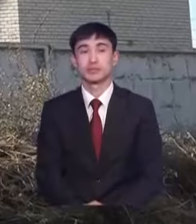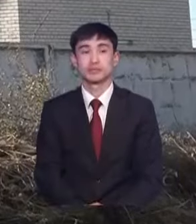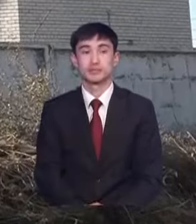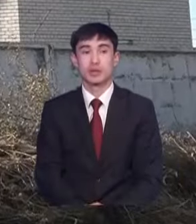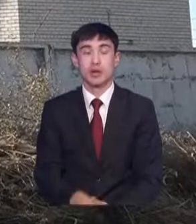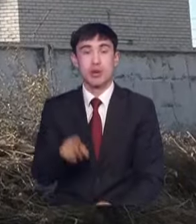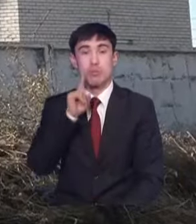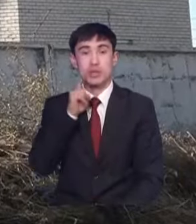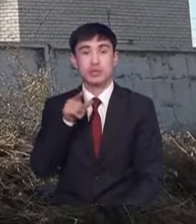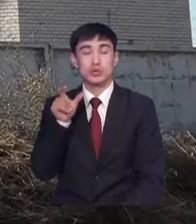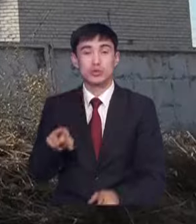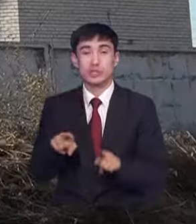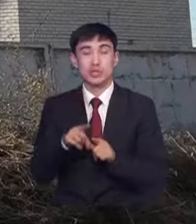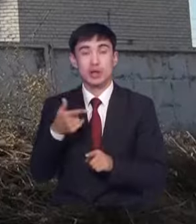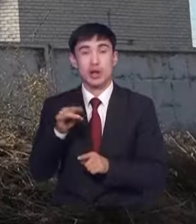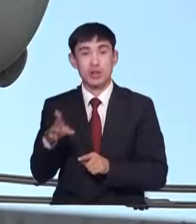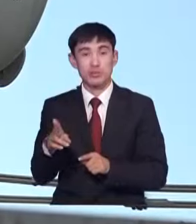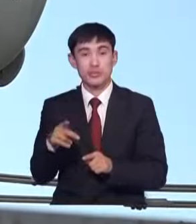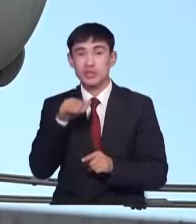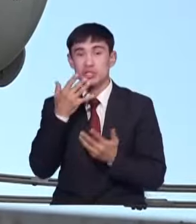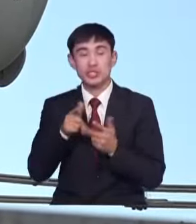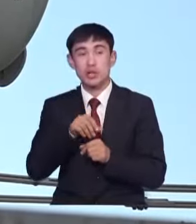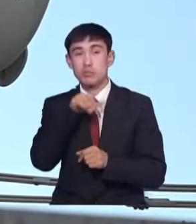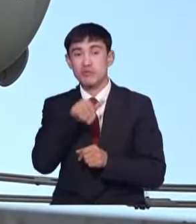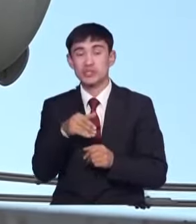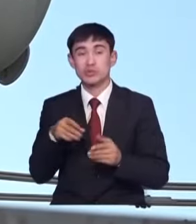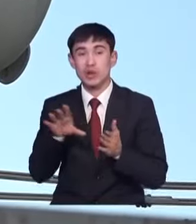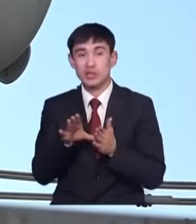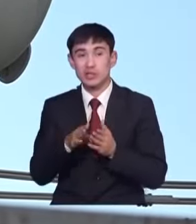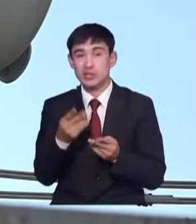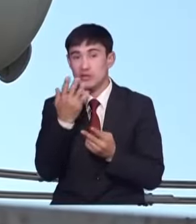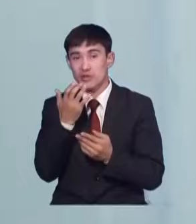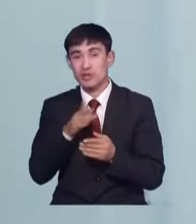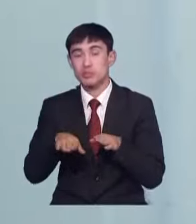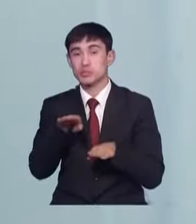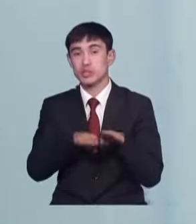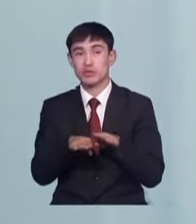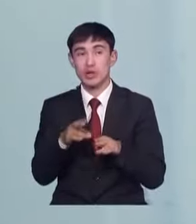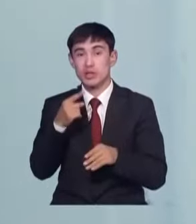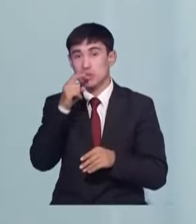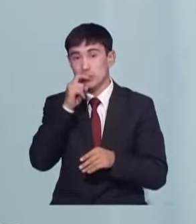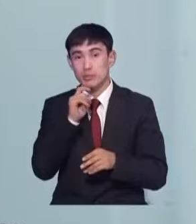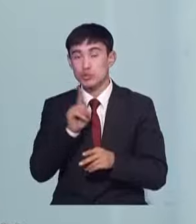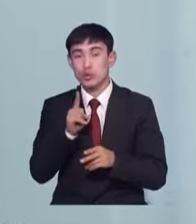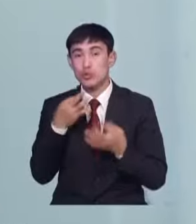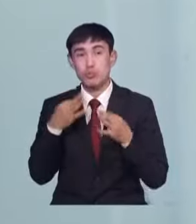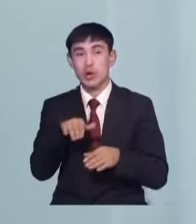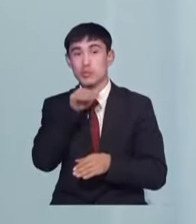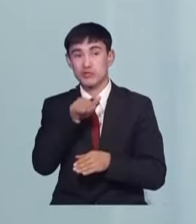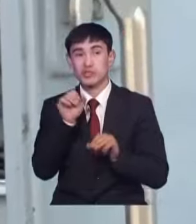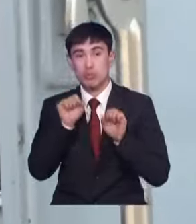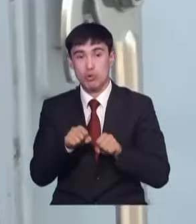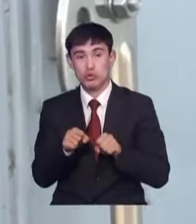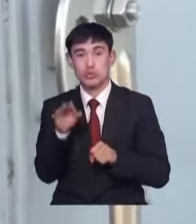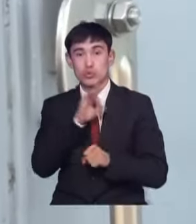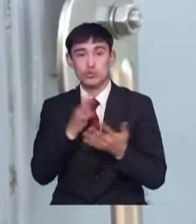многие молодые люди подобно голым не считают профессию электрика престижной и не видят в ней перспектив они не понимают что любая профессия может